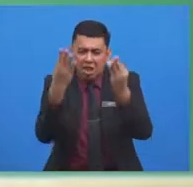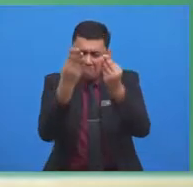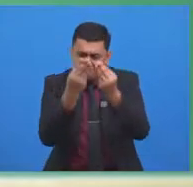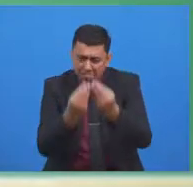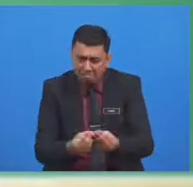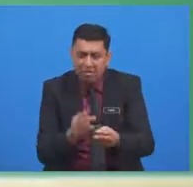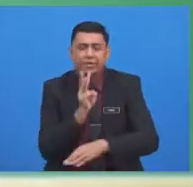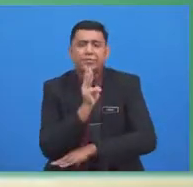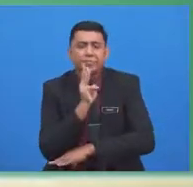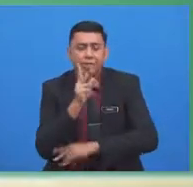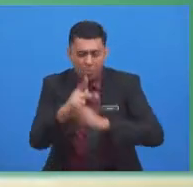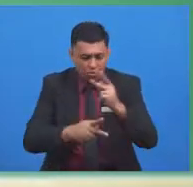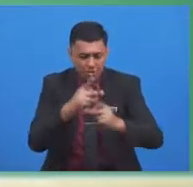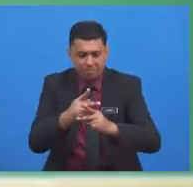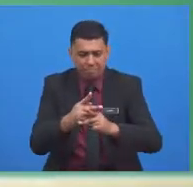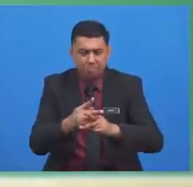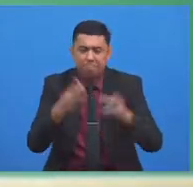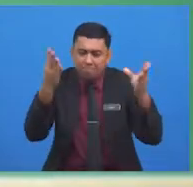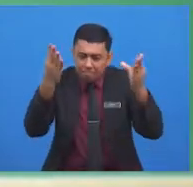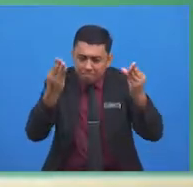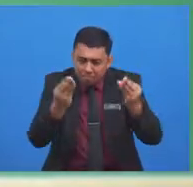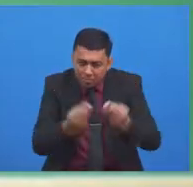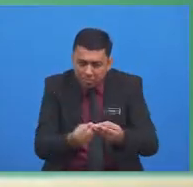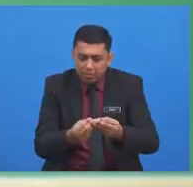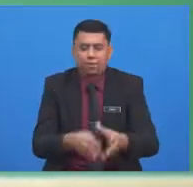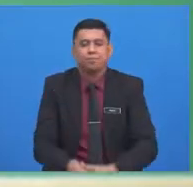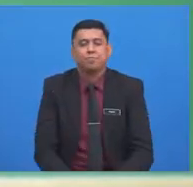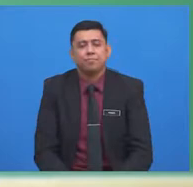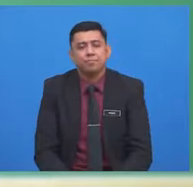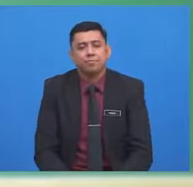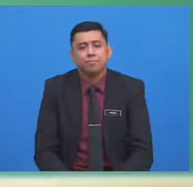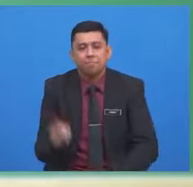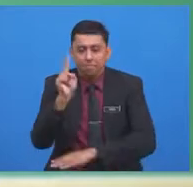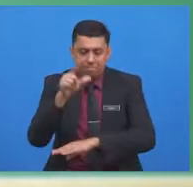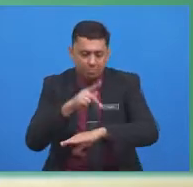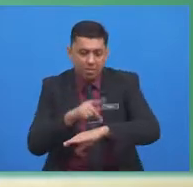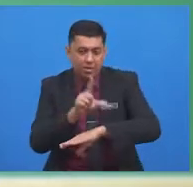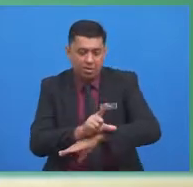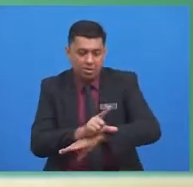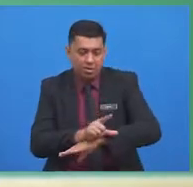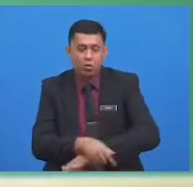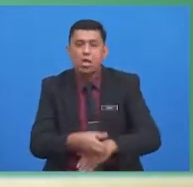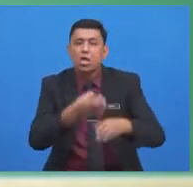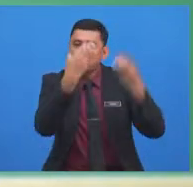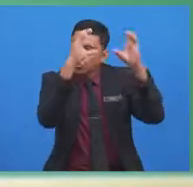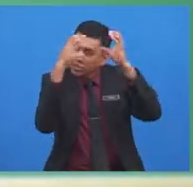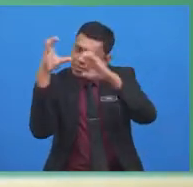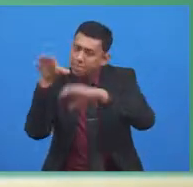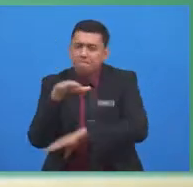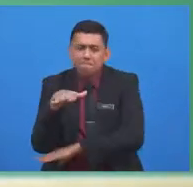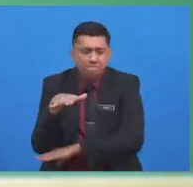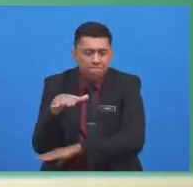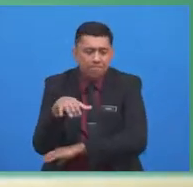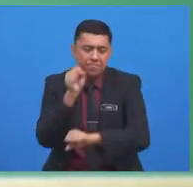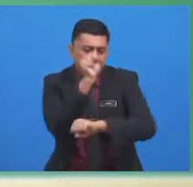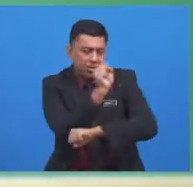menggalakkan proses larutan dan pengkarbonan. Manakala Di kawasan beriklim sederhana, batuan